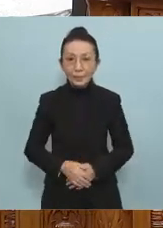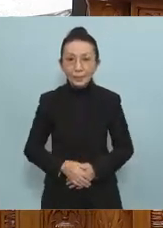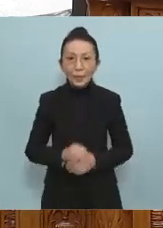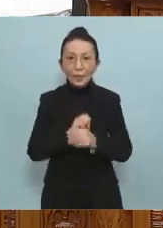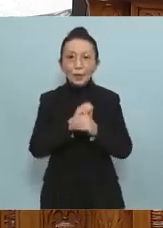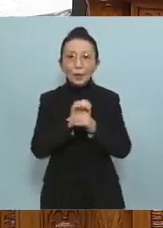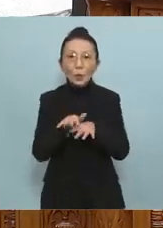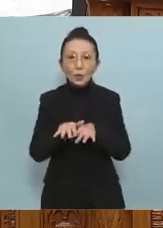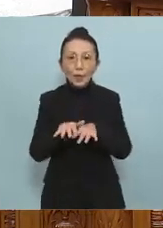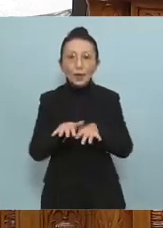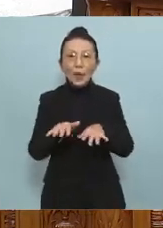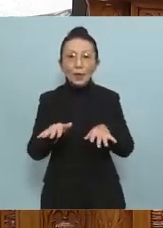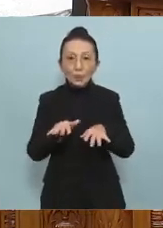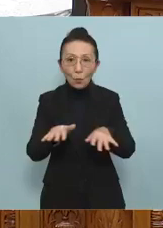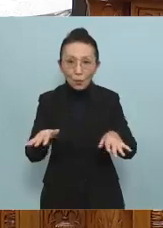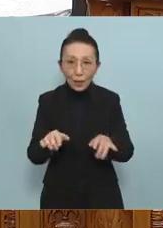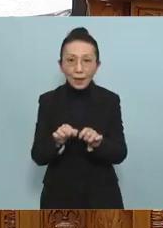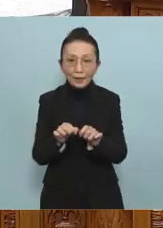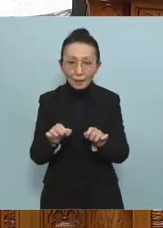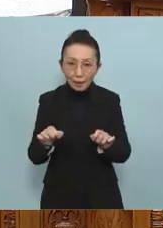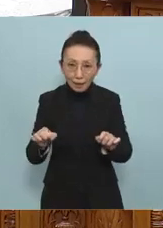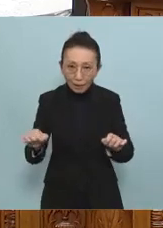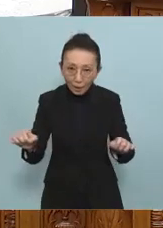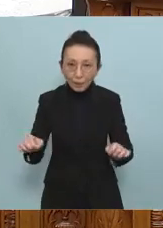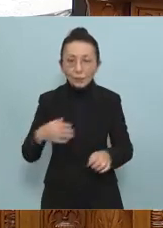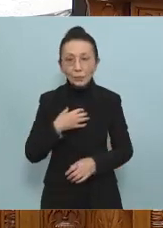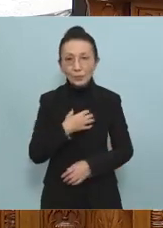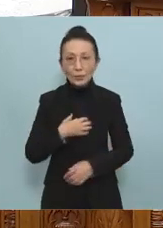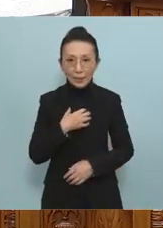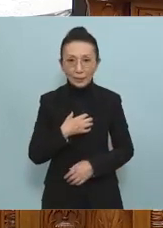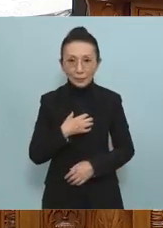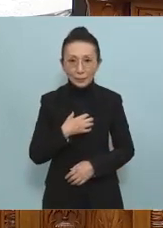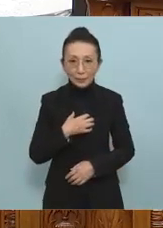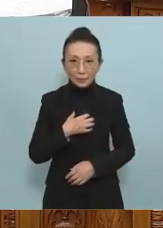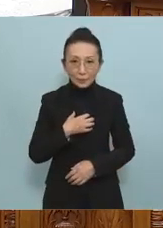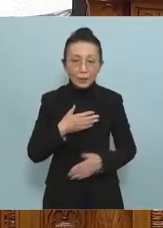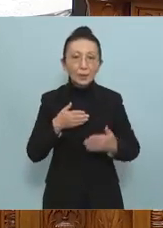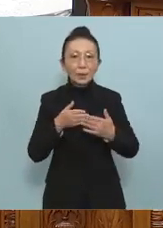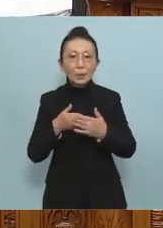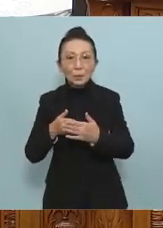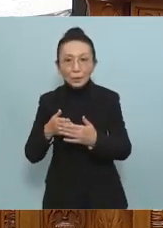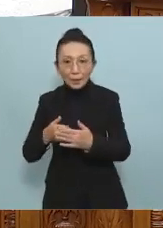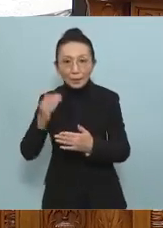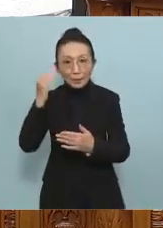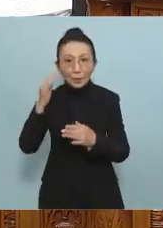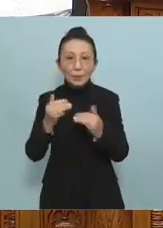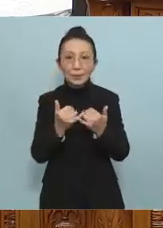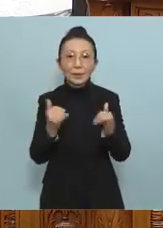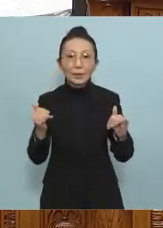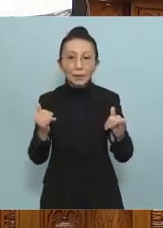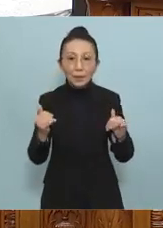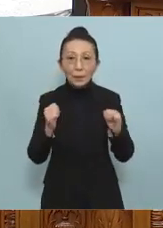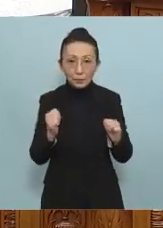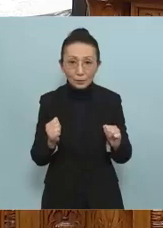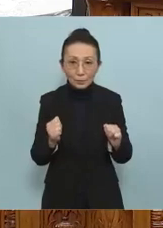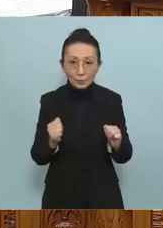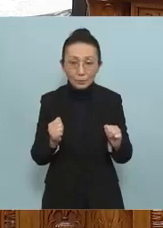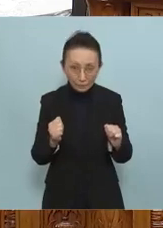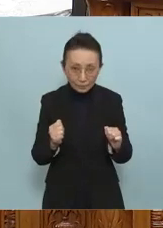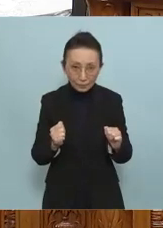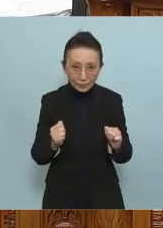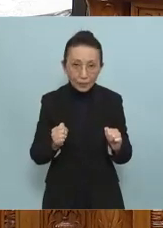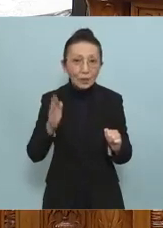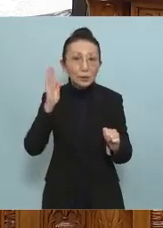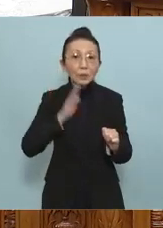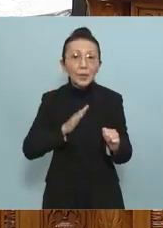ロナの影響が長期化する中さまざまな困難に直面した方々が速やかに生活暮らしの支